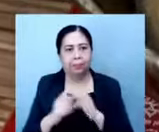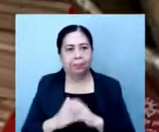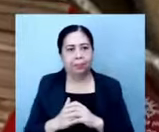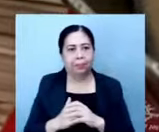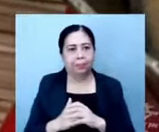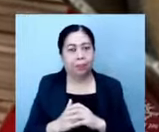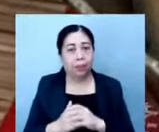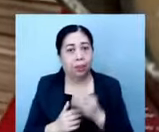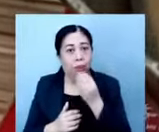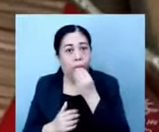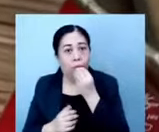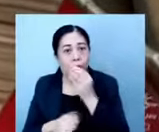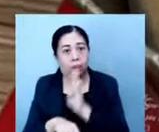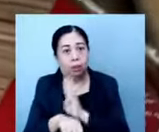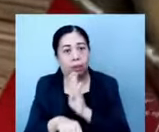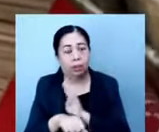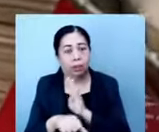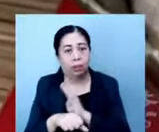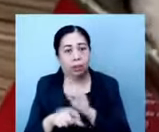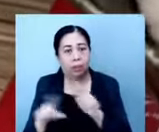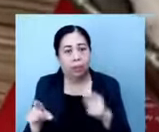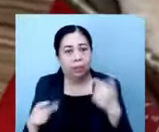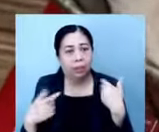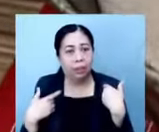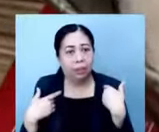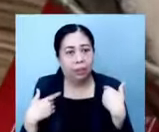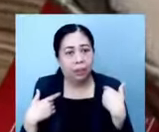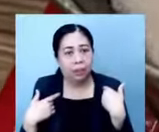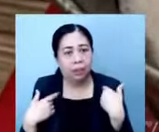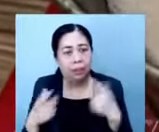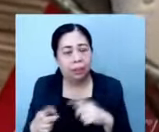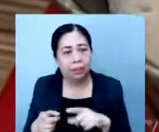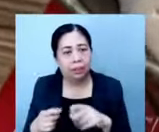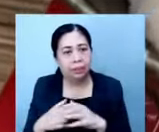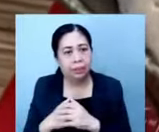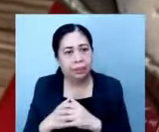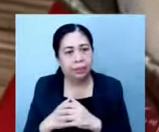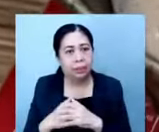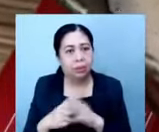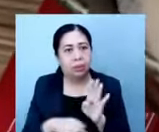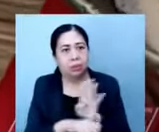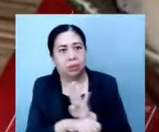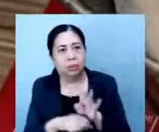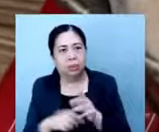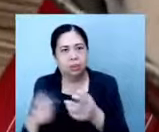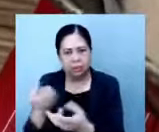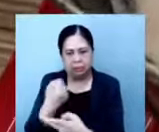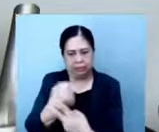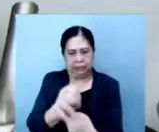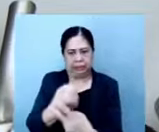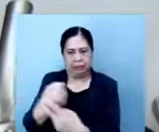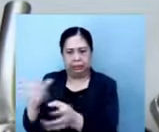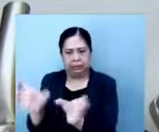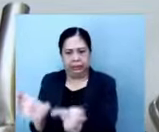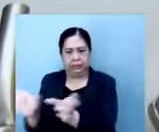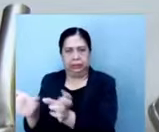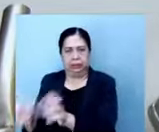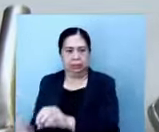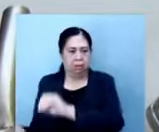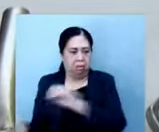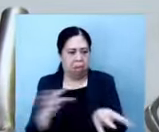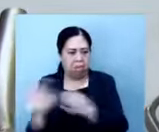is may mise en place ka. Proper mise en place. Para once na nag-busy, dire-direcho lang. Sala lang ng salang, bang, bang, bang. Yun